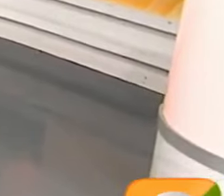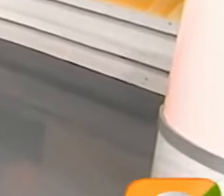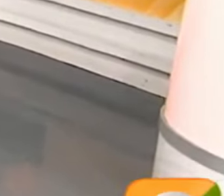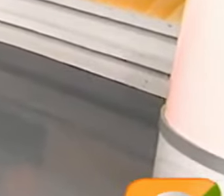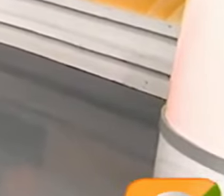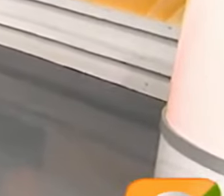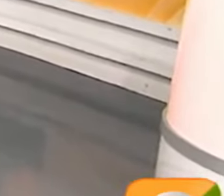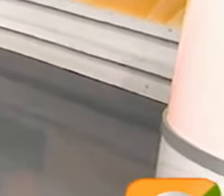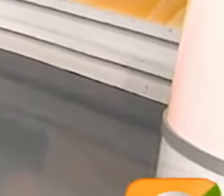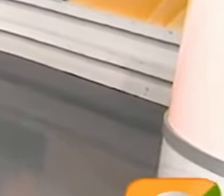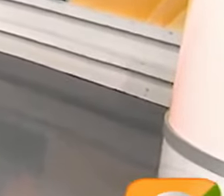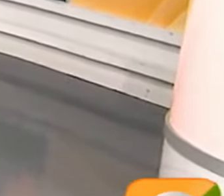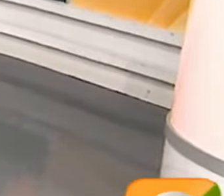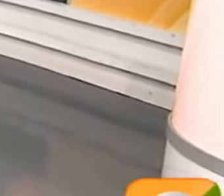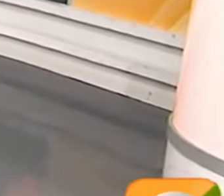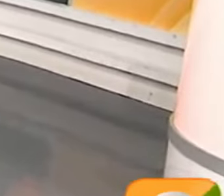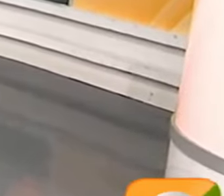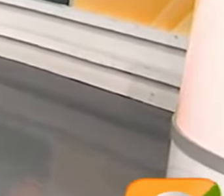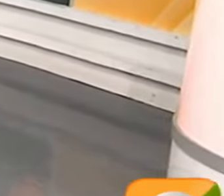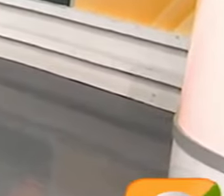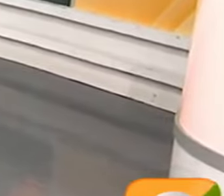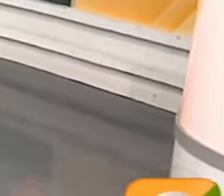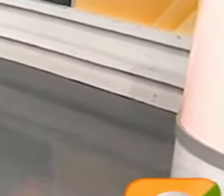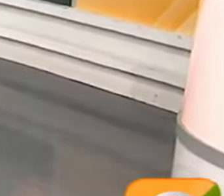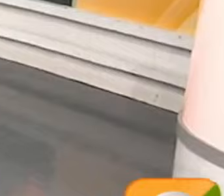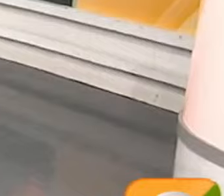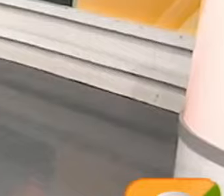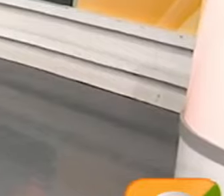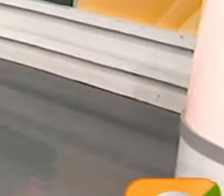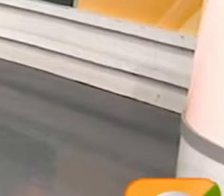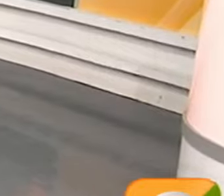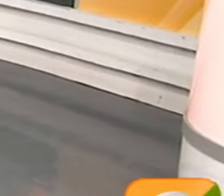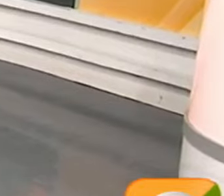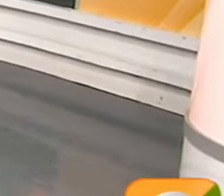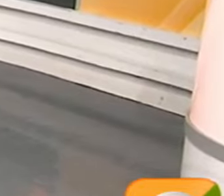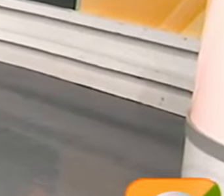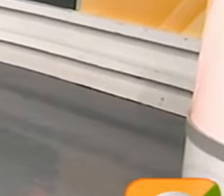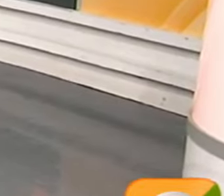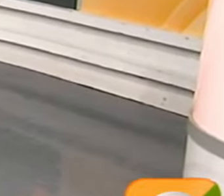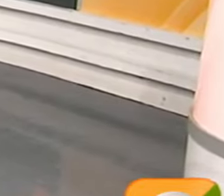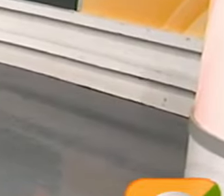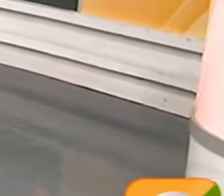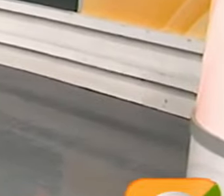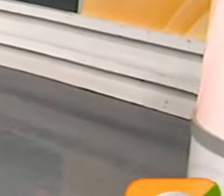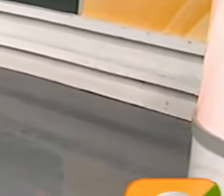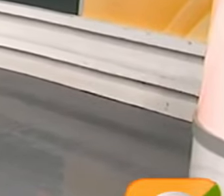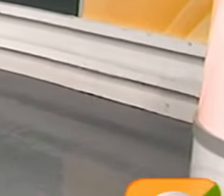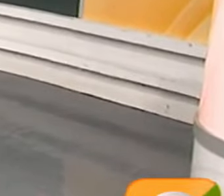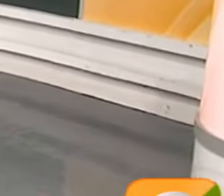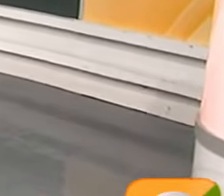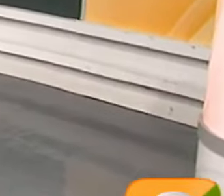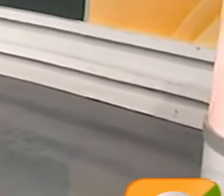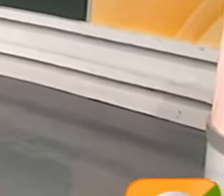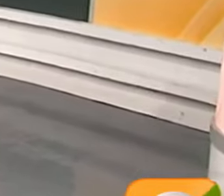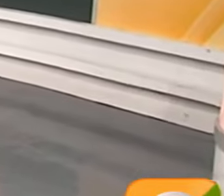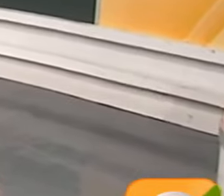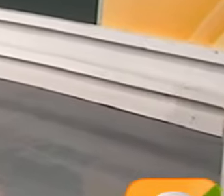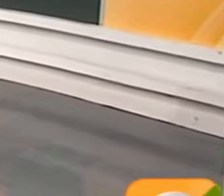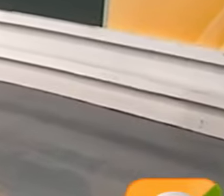Na mtazamaji, hujambo popote ulipo, karibu tukupashe taarifa ambazo tumekuandalia kutoka maeneo tofauti. Mimi ni